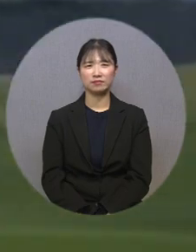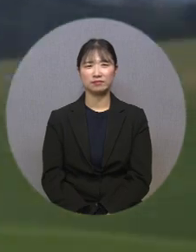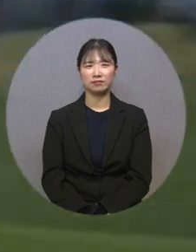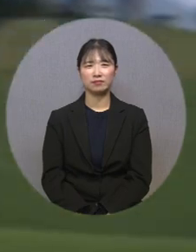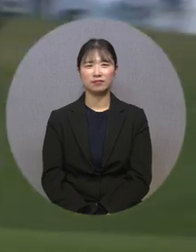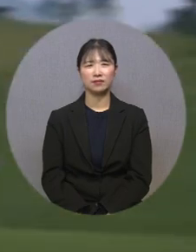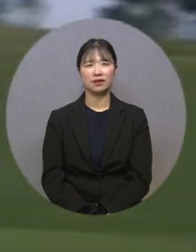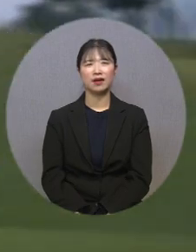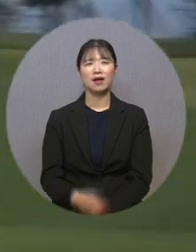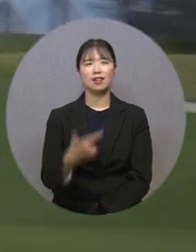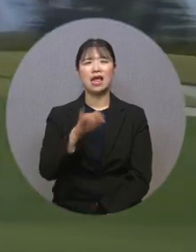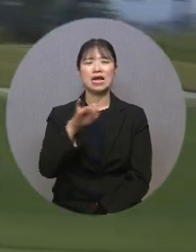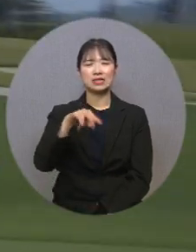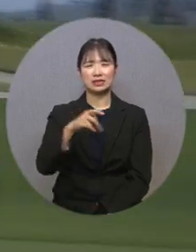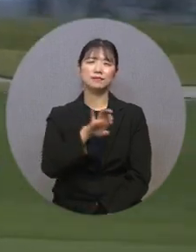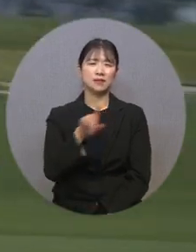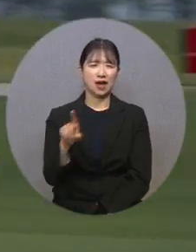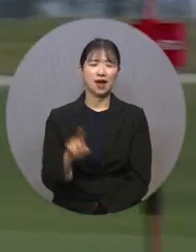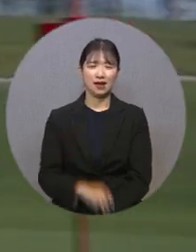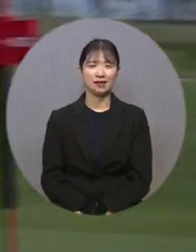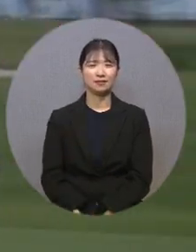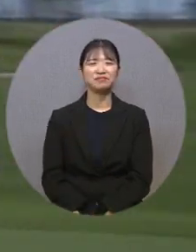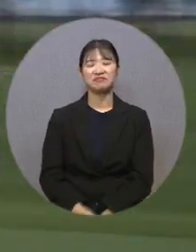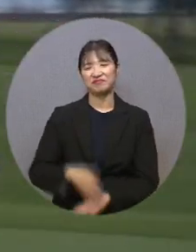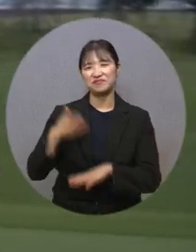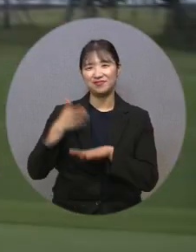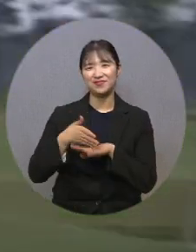아니요. 나이스 파. 감사합니다.